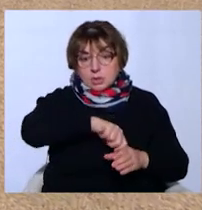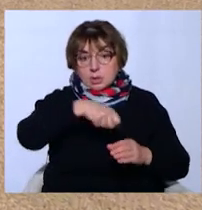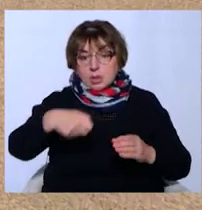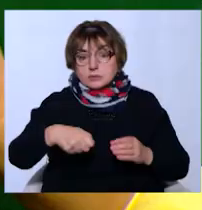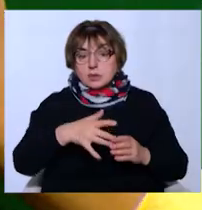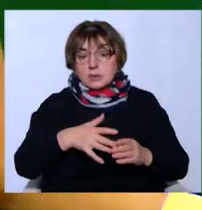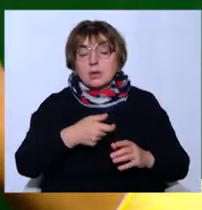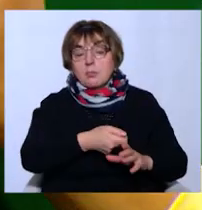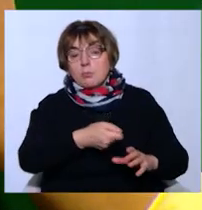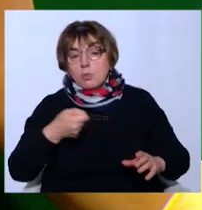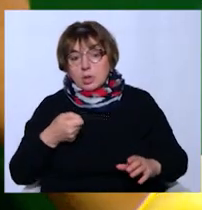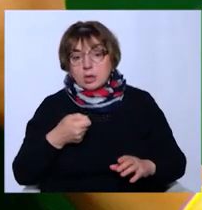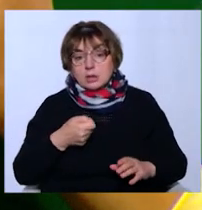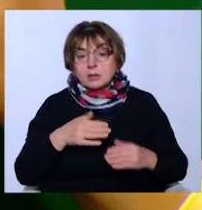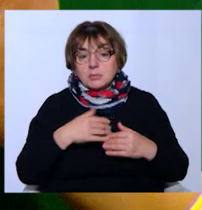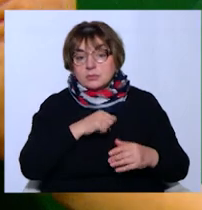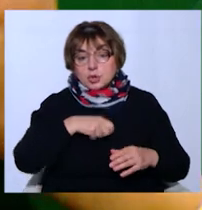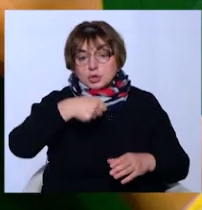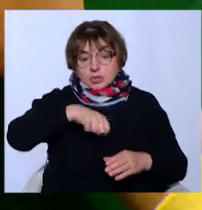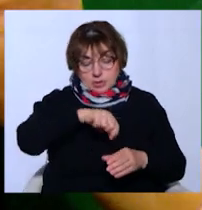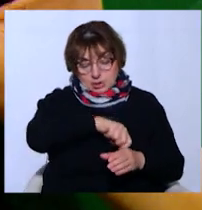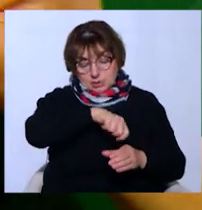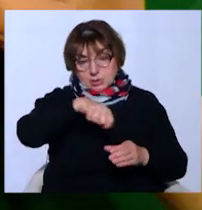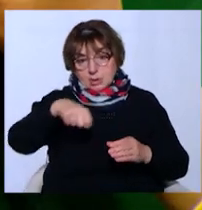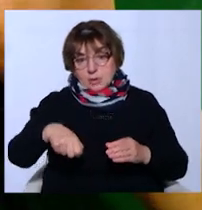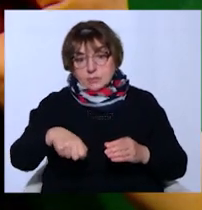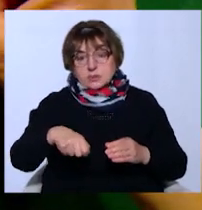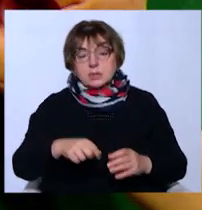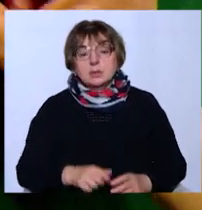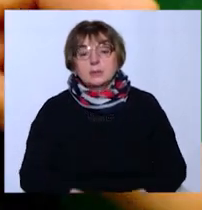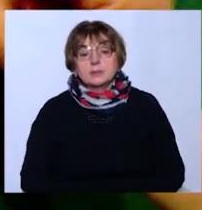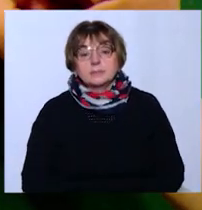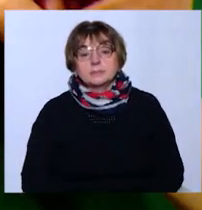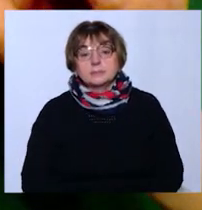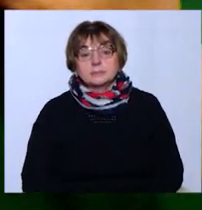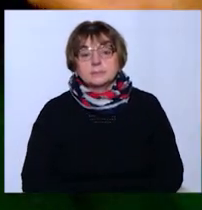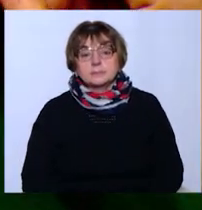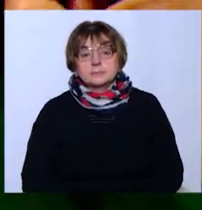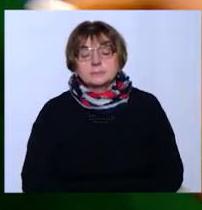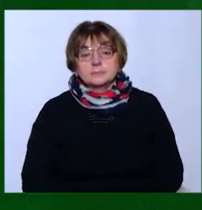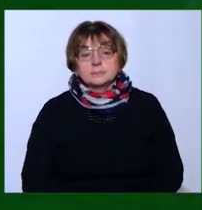აქ დავწერ გავხსენი.